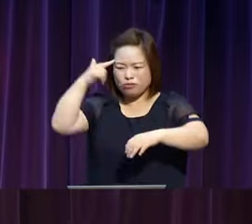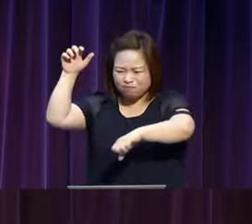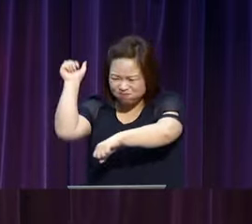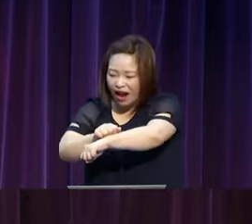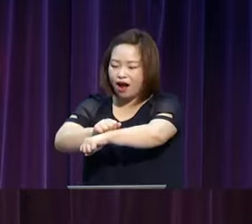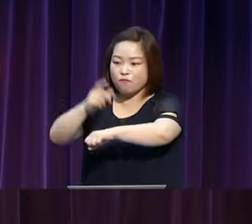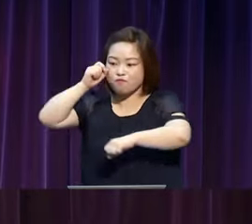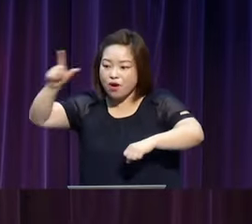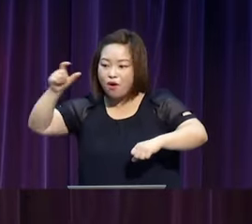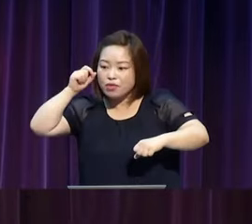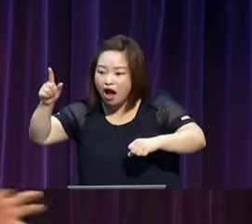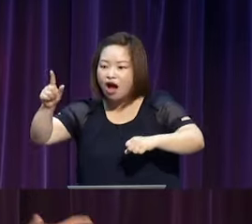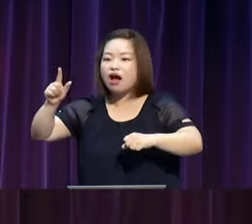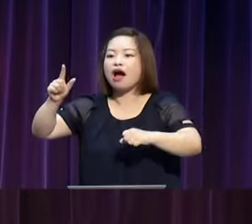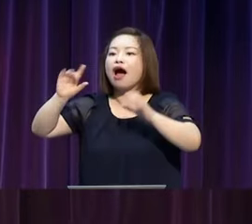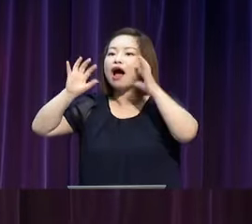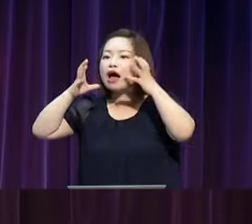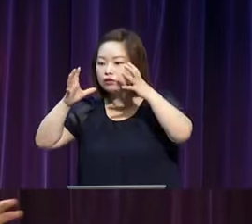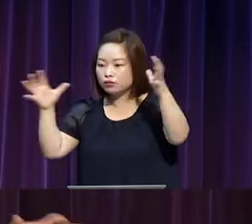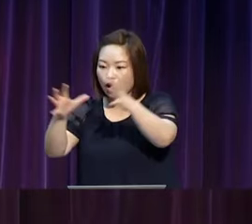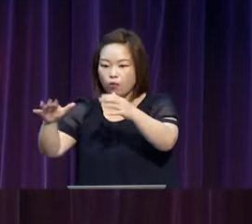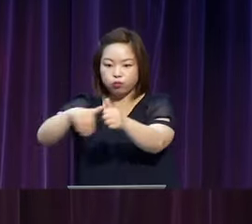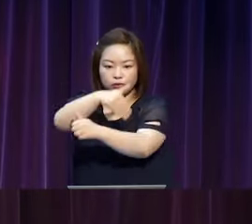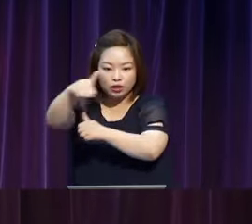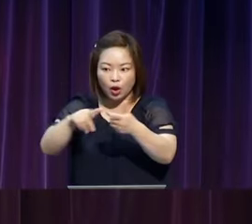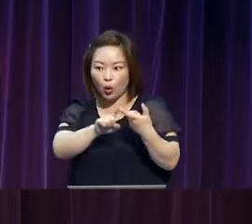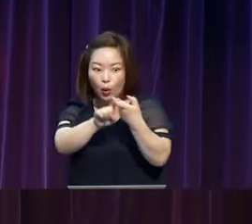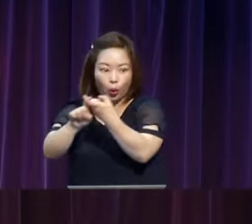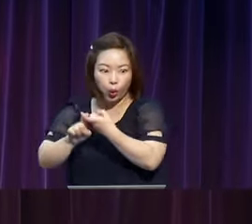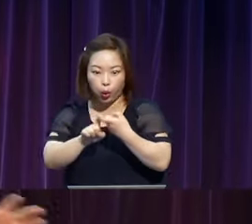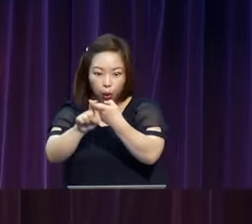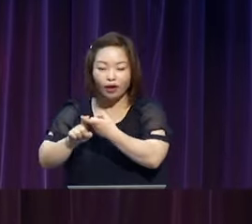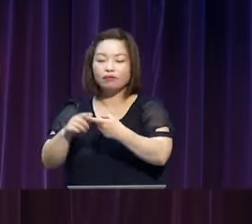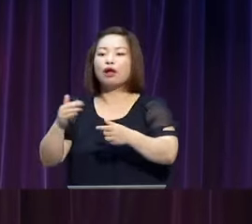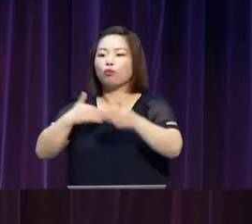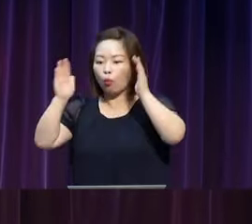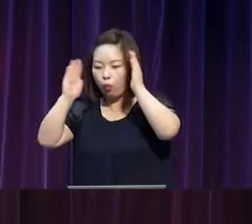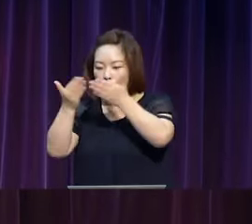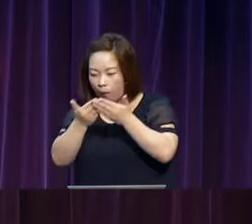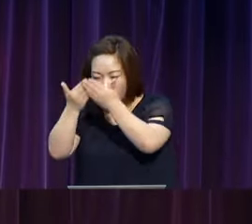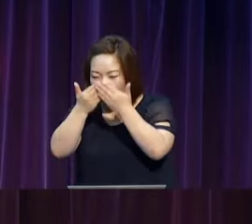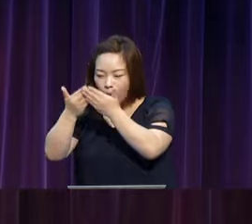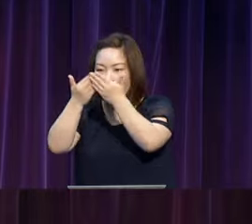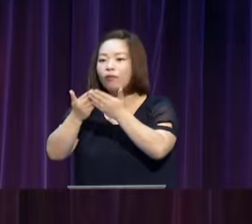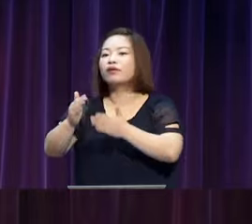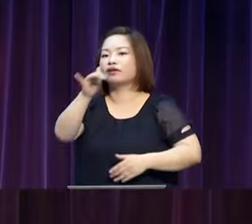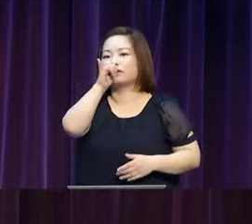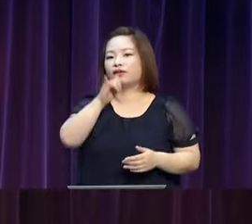가면은요, 못했던 아이도 잘하게 돼요. 더 잘해집니다. 왜? 다 공부하니까.